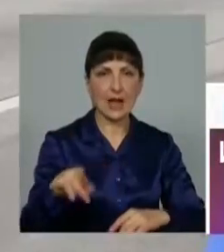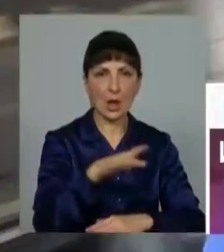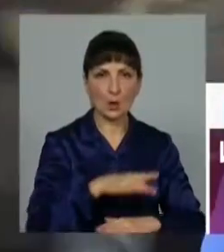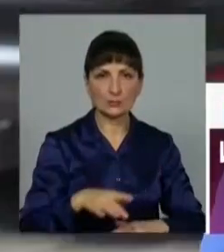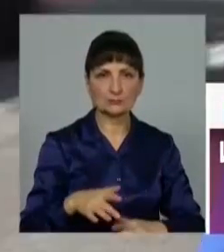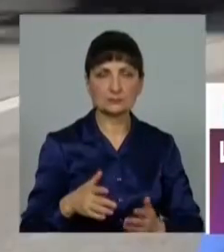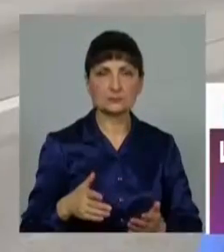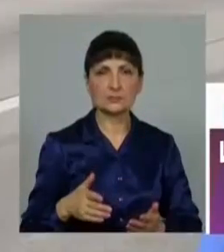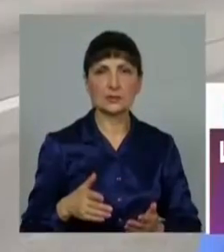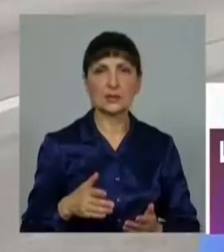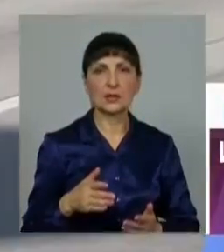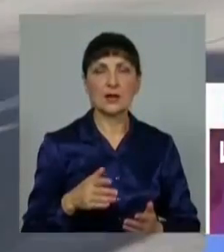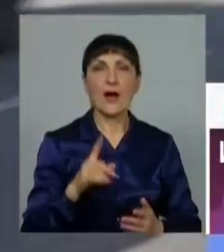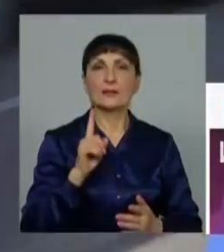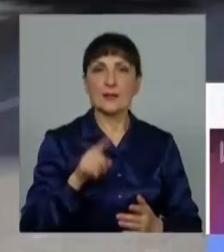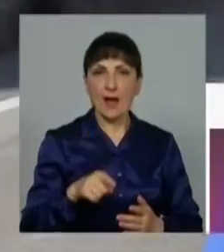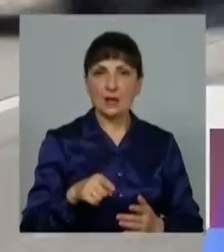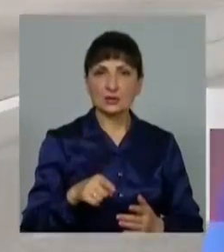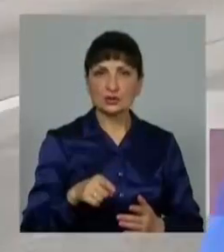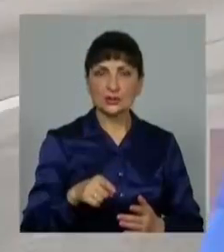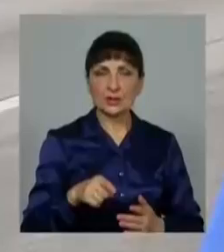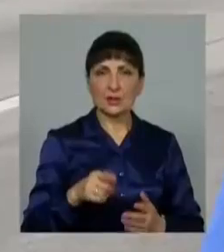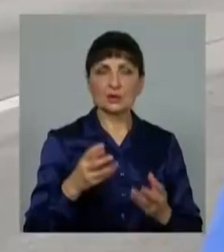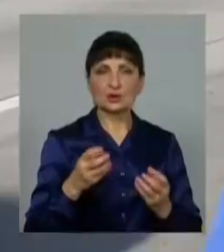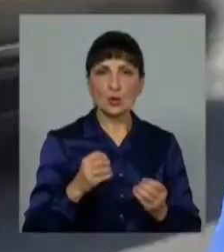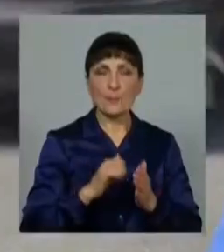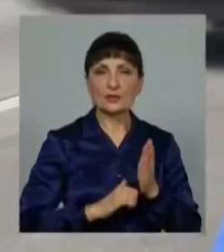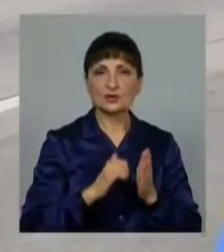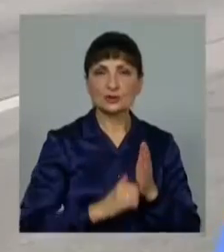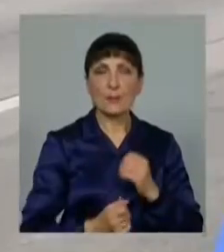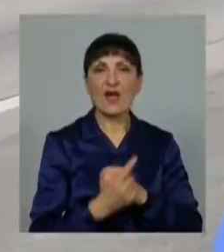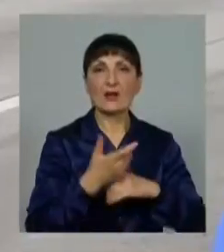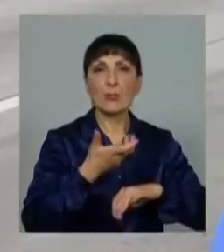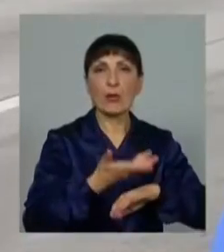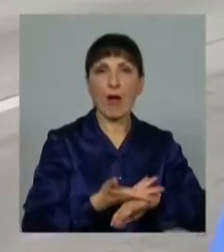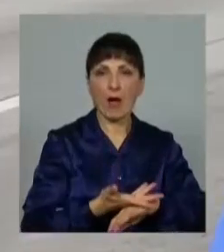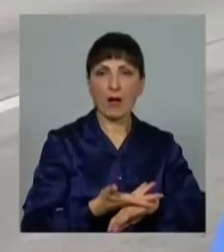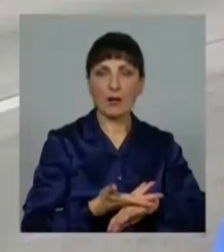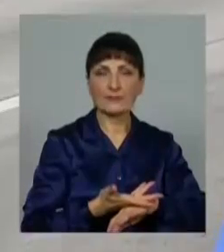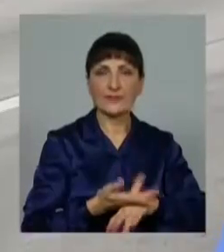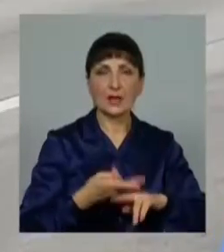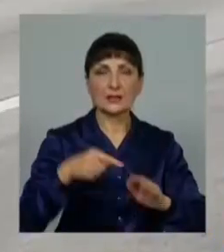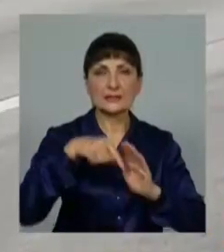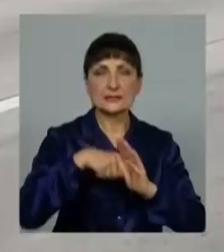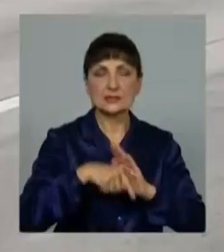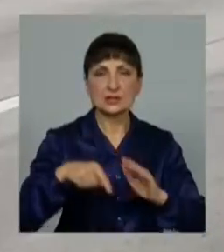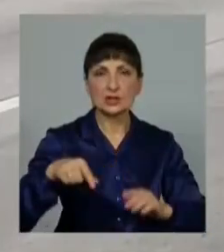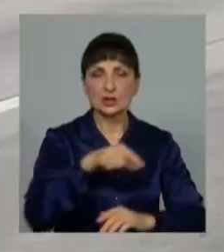значит, а также, значит, появление дефектов в виде заполнения